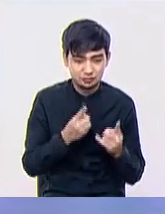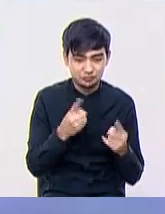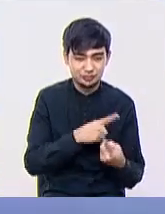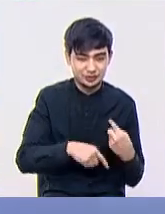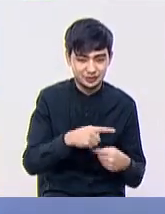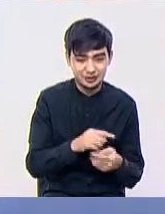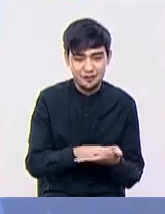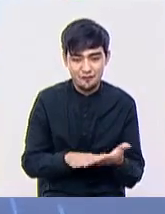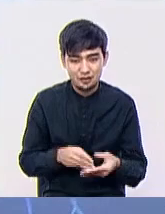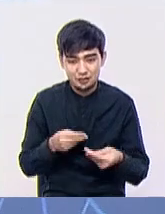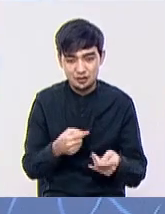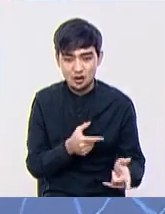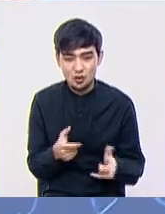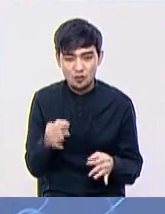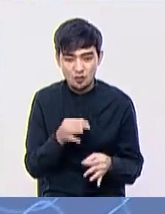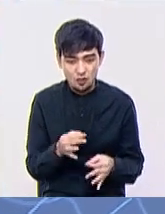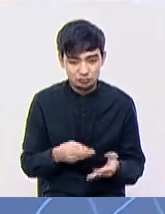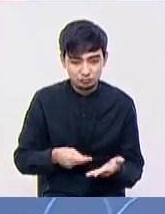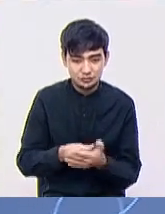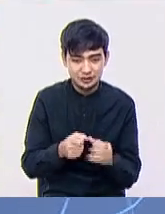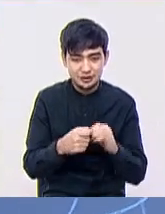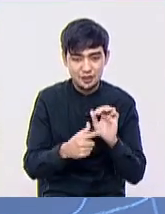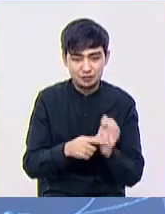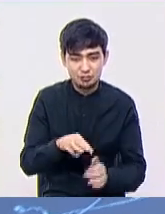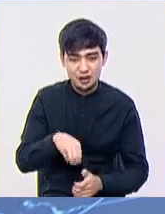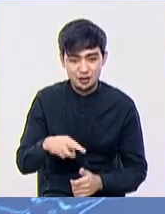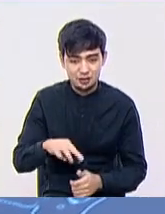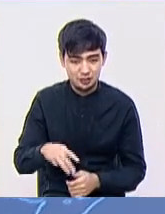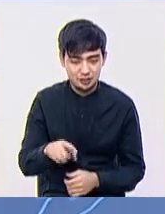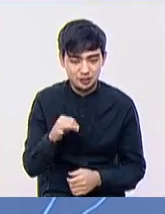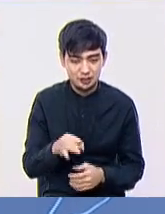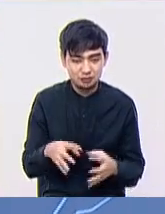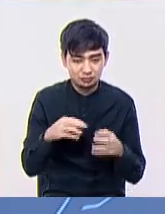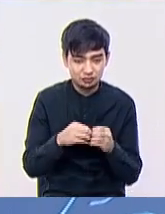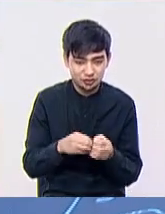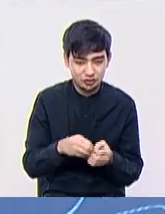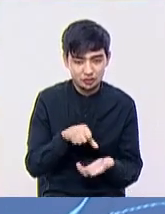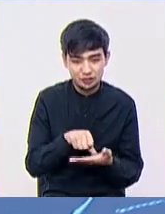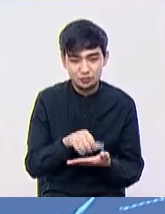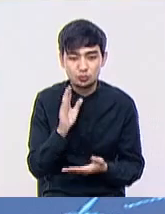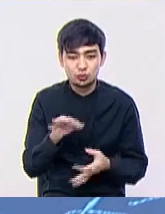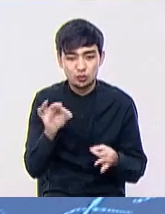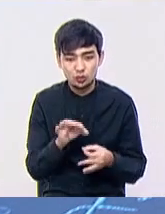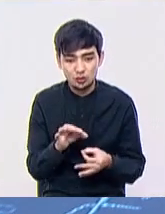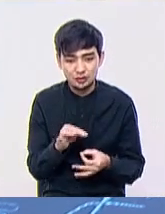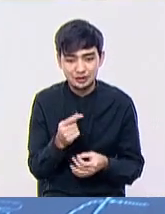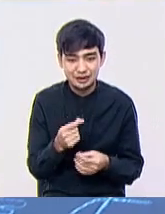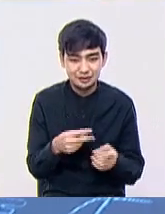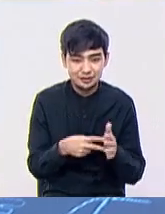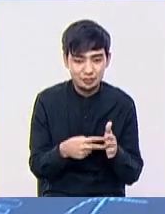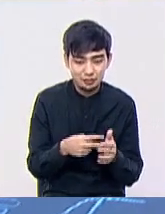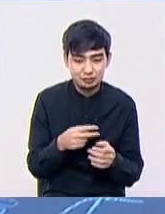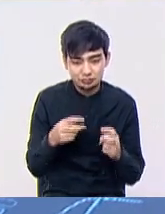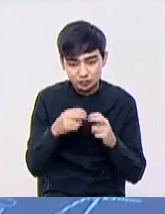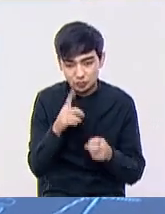предприятий поступили заявки о готовности внести 17 миллиардов тенге. Члены попечительского совета будут определять не суммы, а